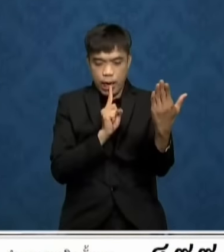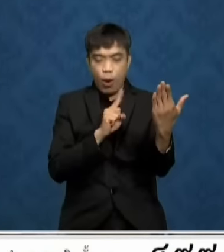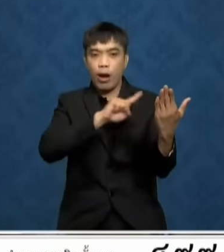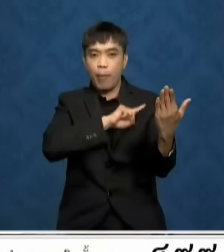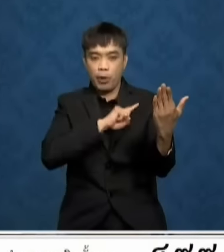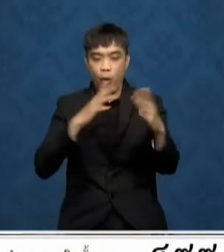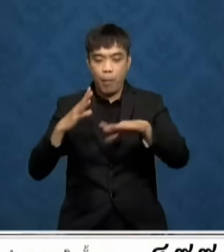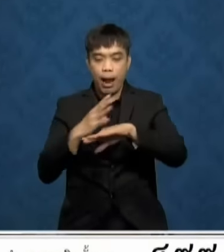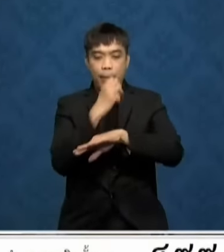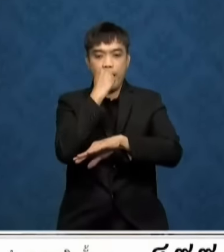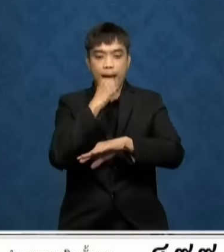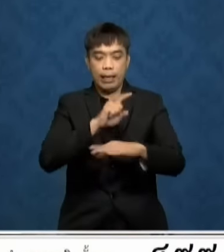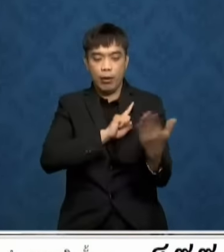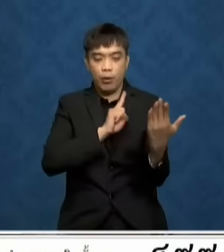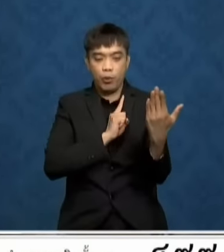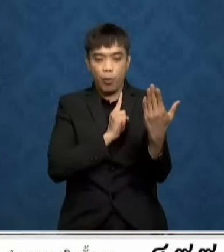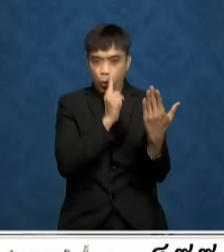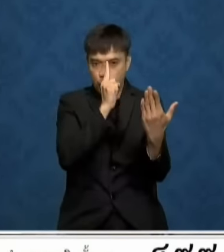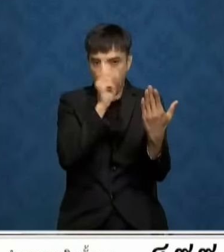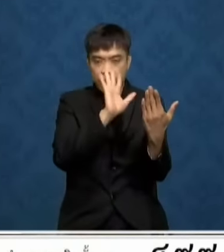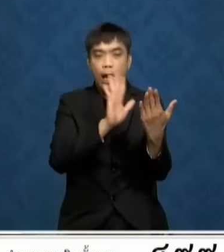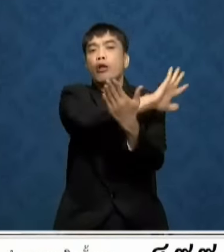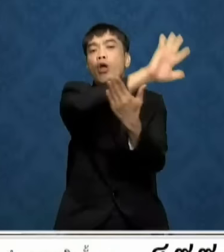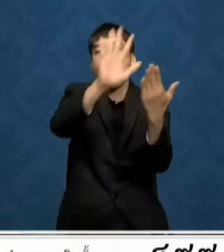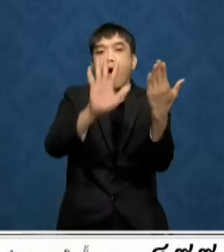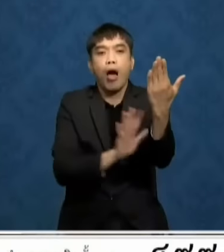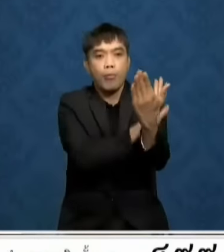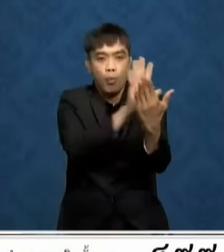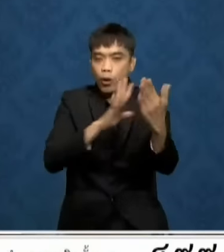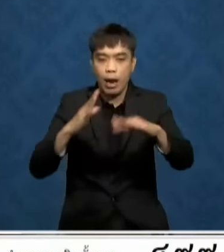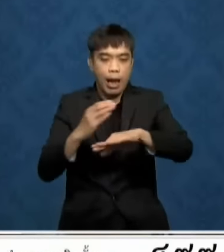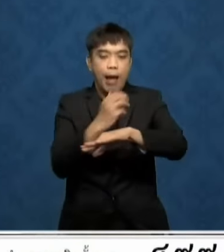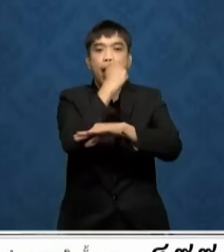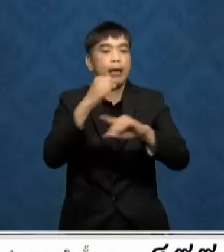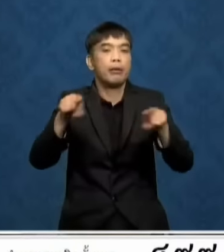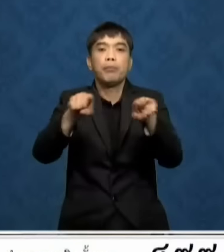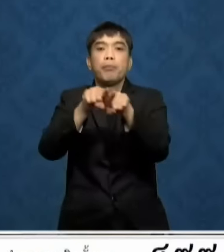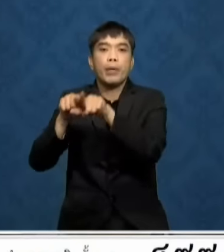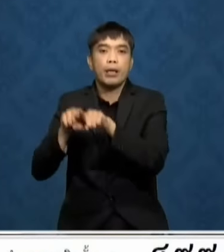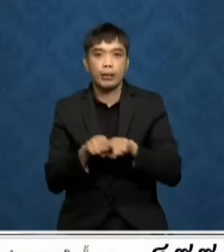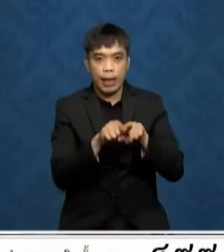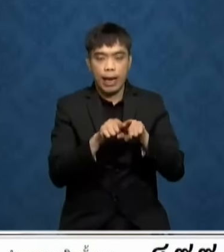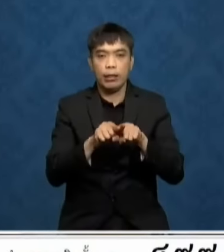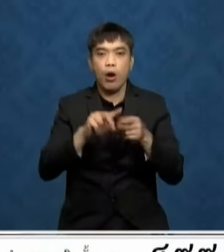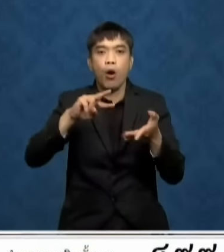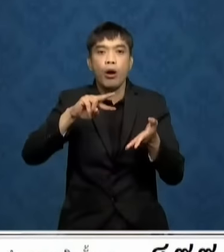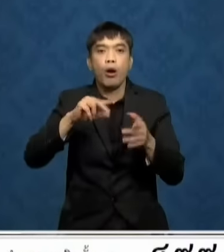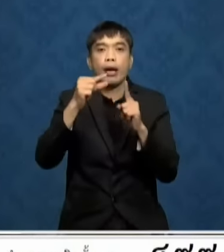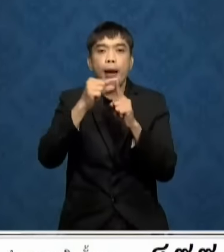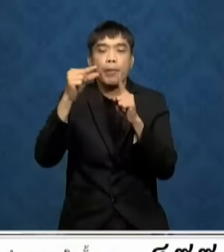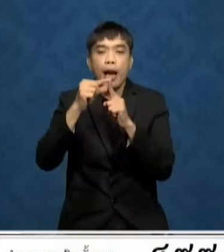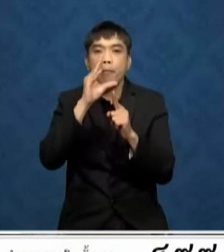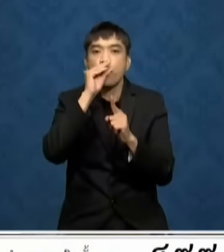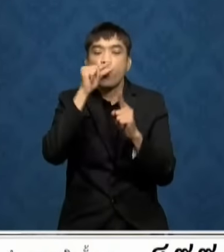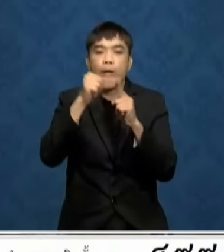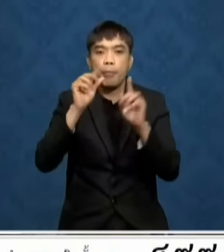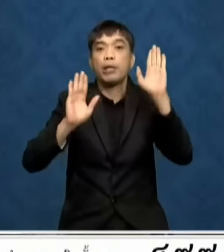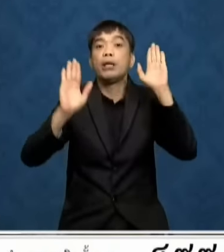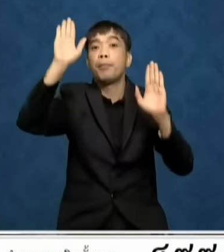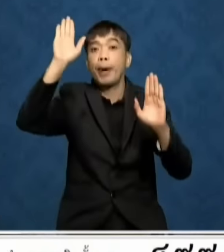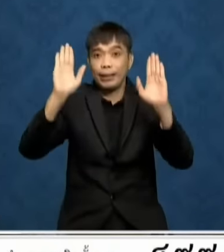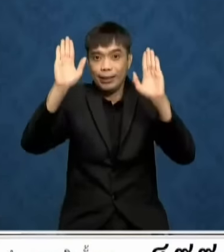เราก็มีคำเรียกหลากหลายในแตกต่างกันแล้วแต่ภาษานะครับแต่ภาษาไทยเราเรียกประชาธิปไตยแน่นอนครับมันไม่ได้รับความนิยมชมชอบจาก